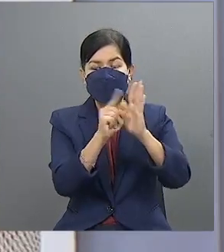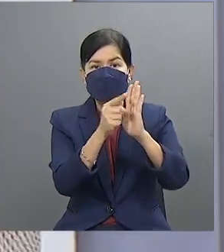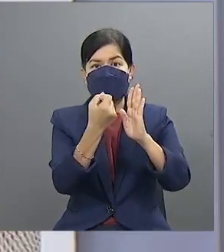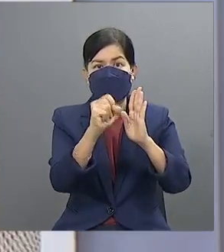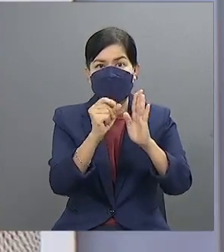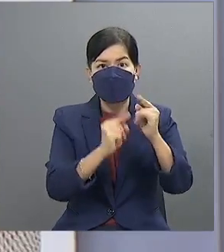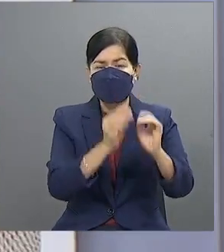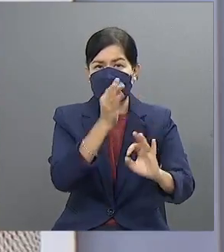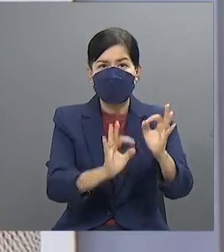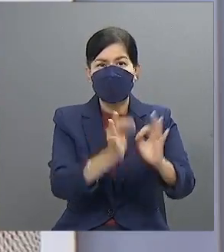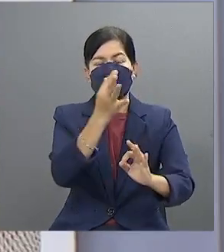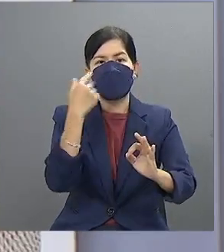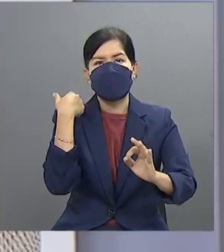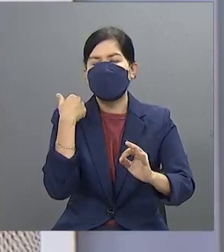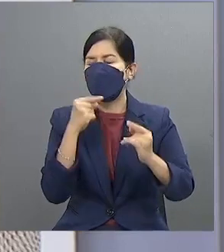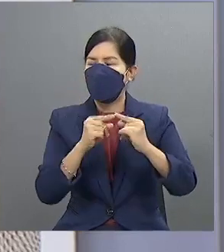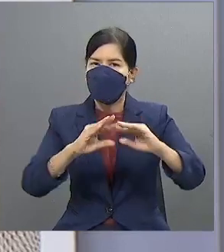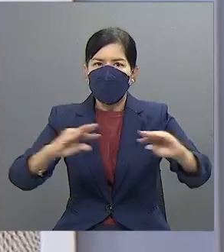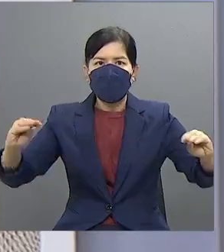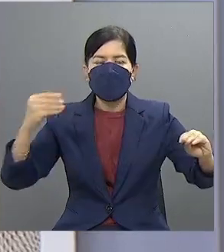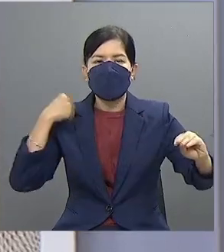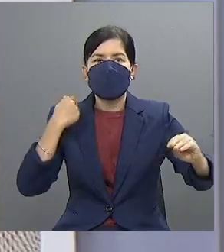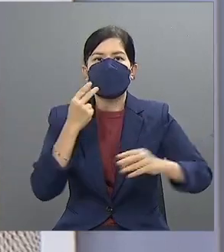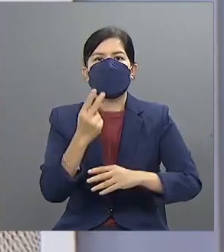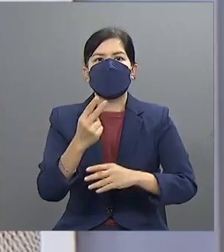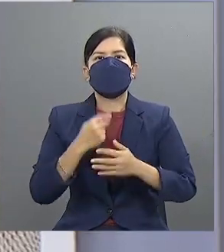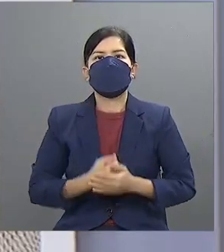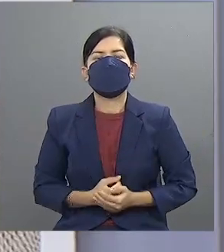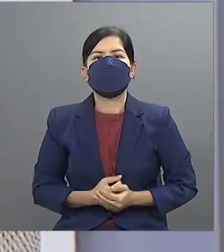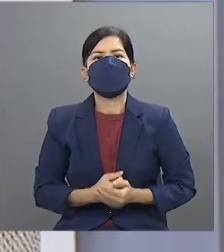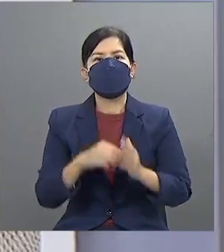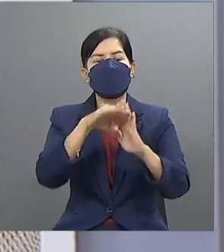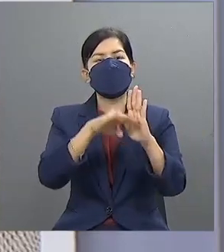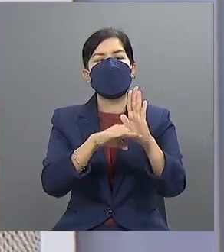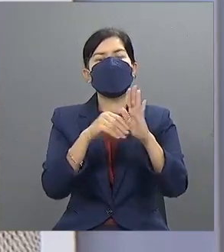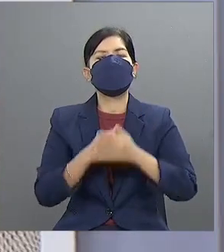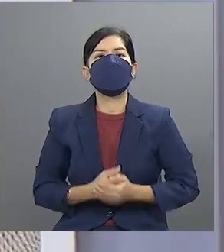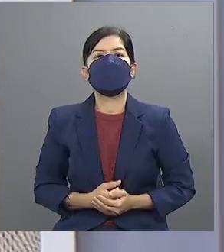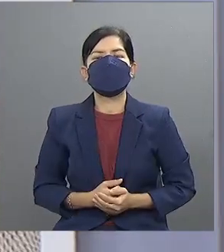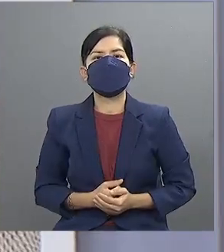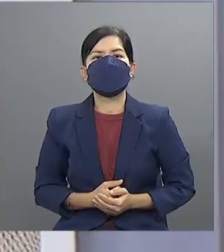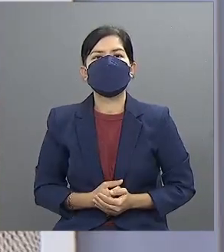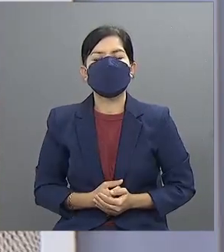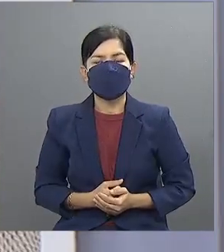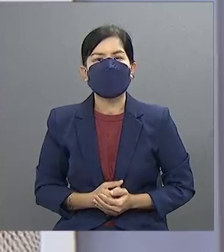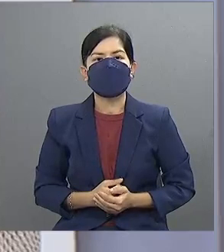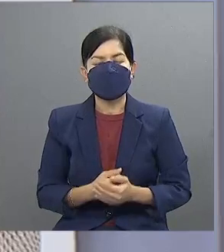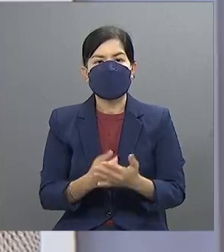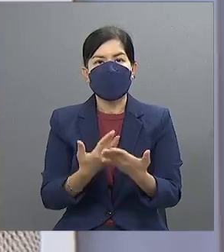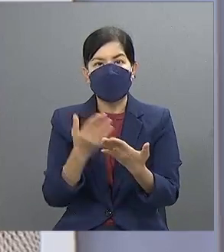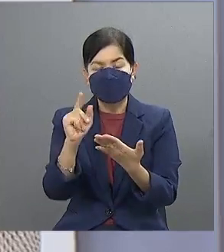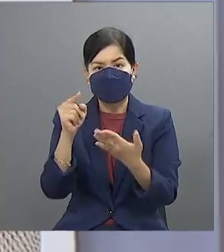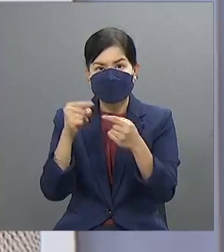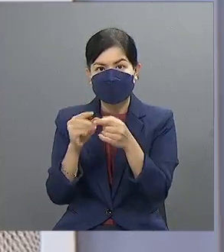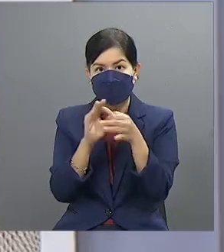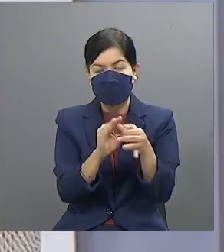ท?่ะกมีอย่คุโอ้จากเพจแมินเลลกนอกบ้านหรอว่แ้กระทั่งมีในเรื่องของนัแดงคุแ